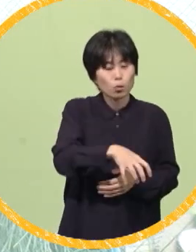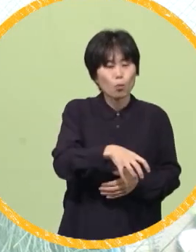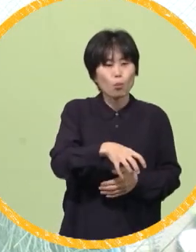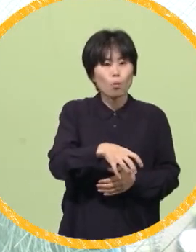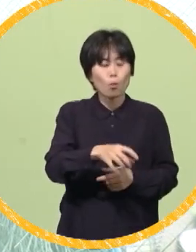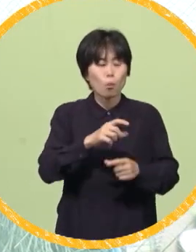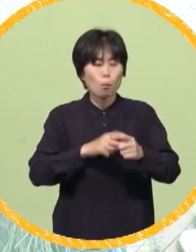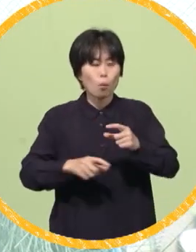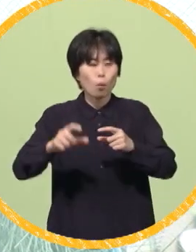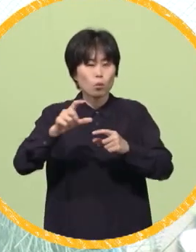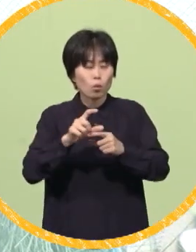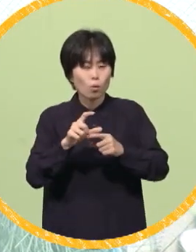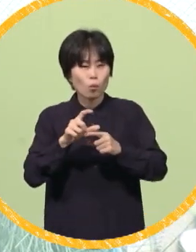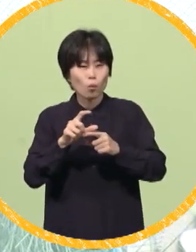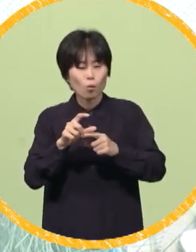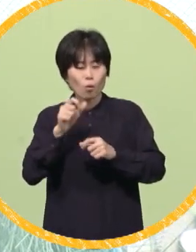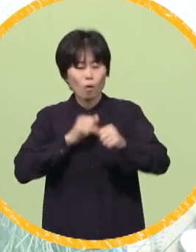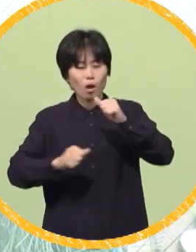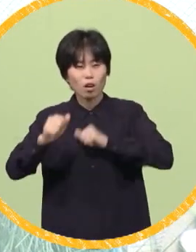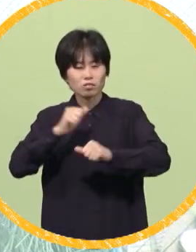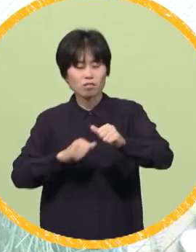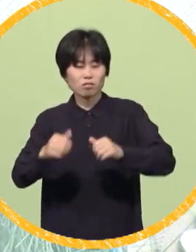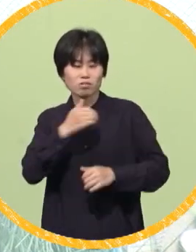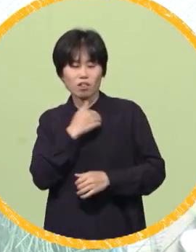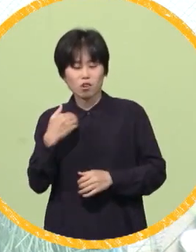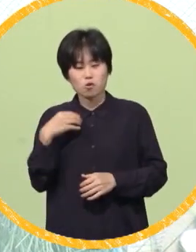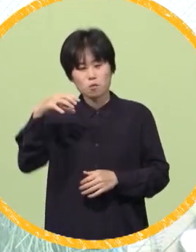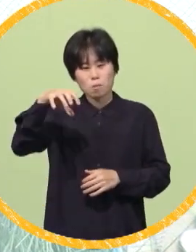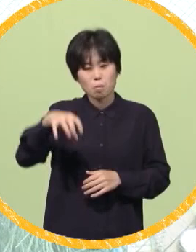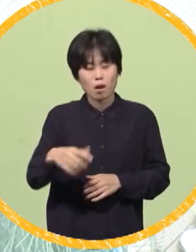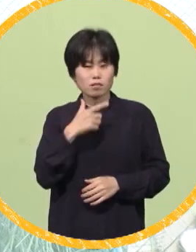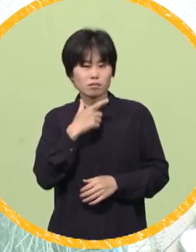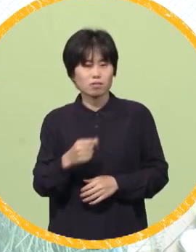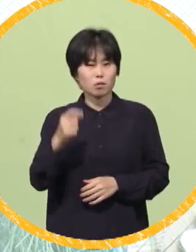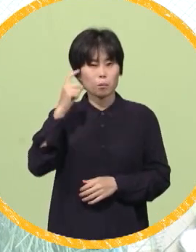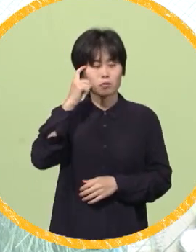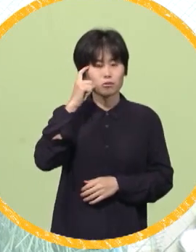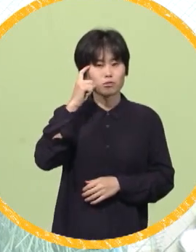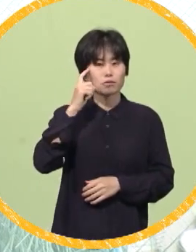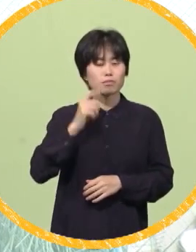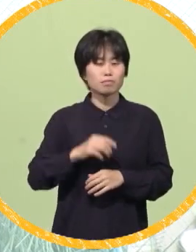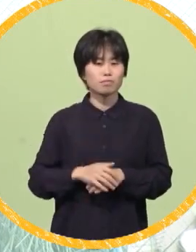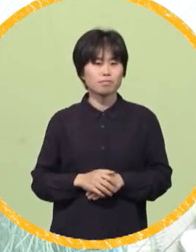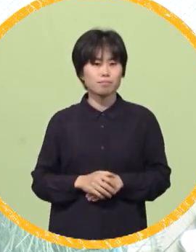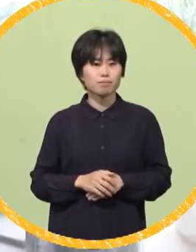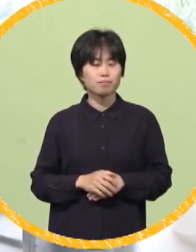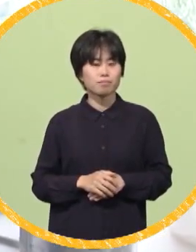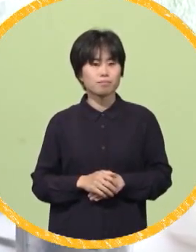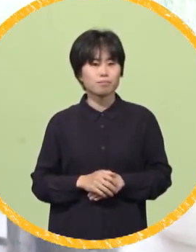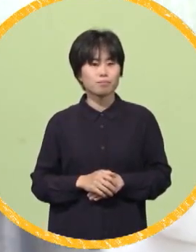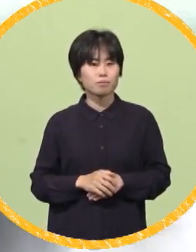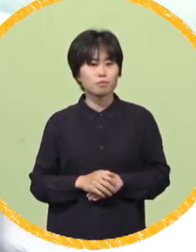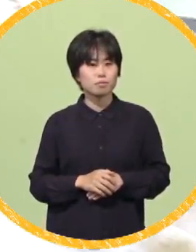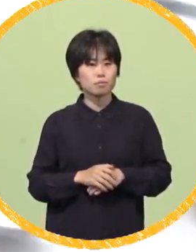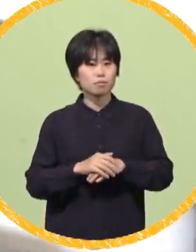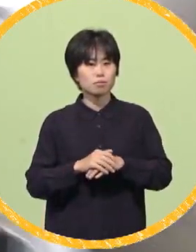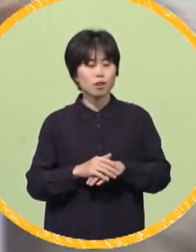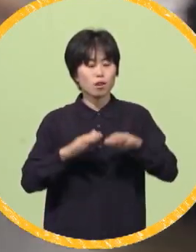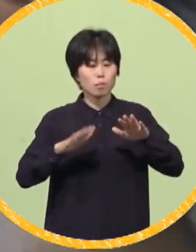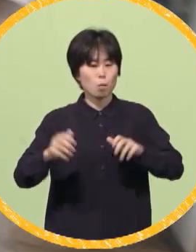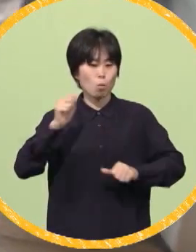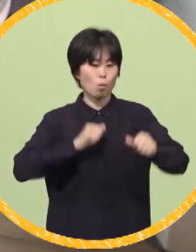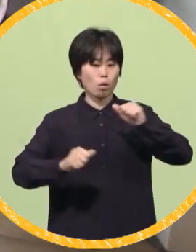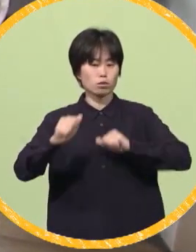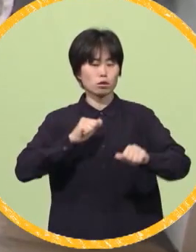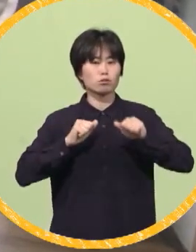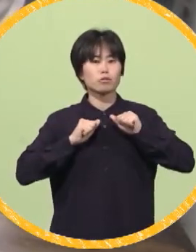っと障害のある人たちが活躍できる場にしていけたらなとは思っております。今日見ていただいた中でも活躍